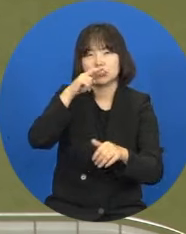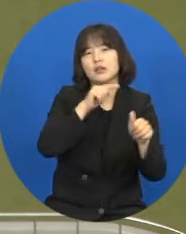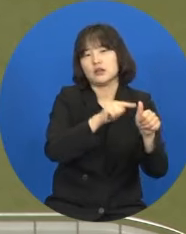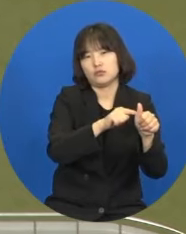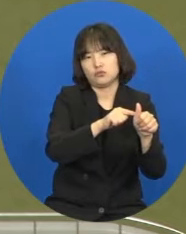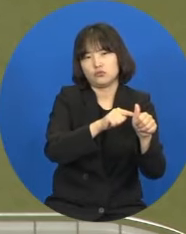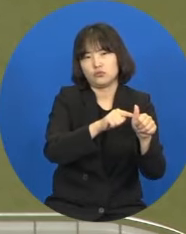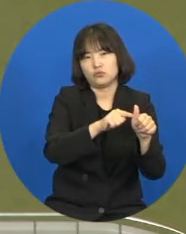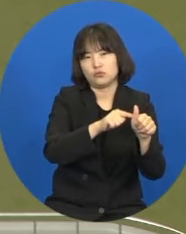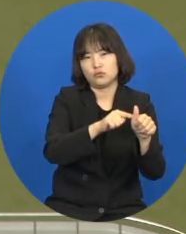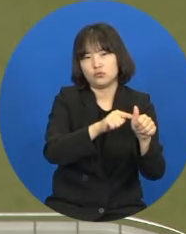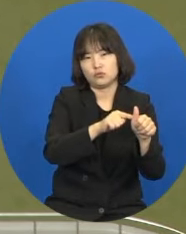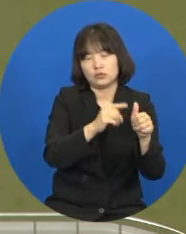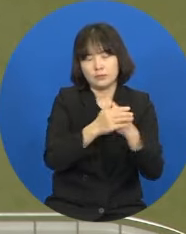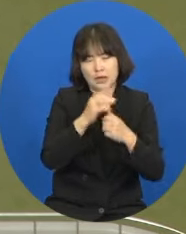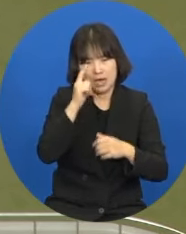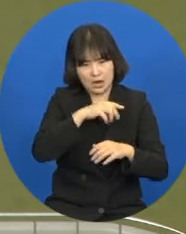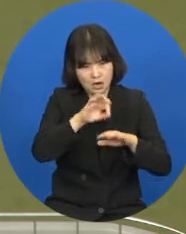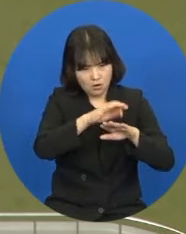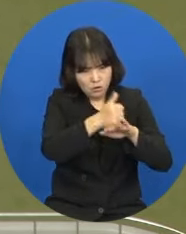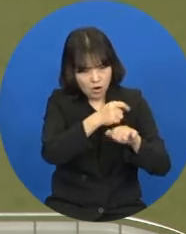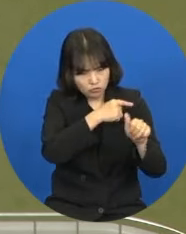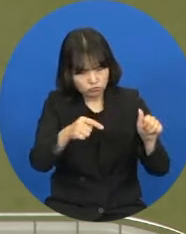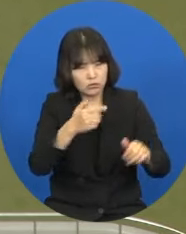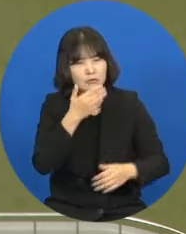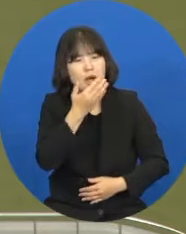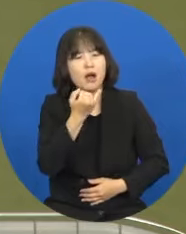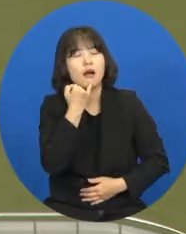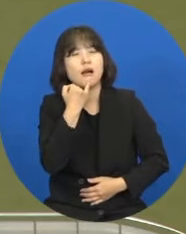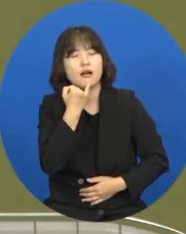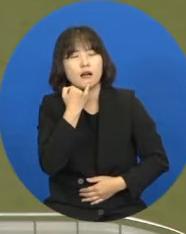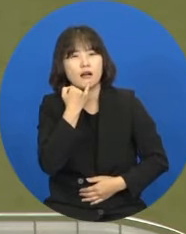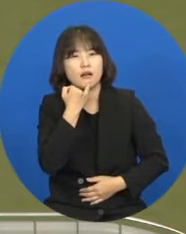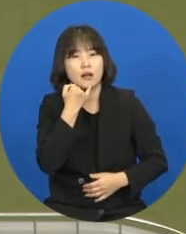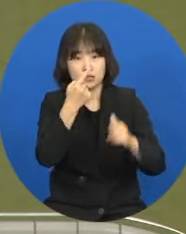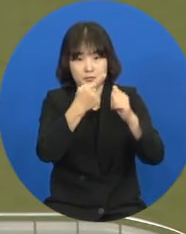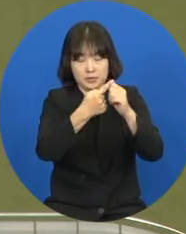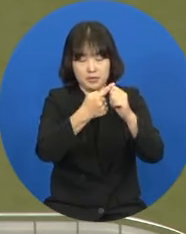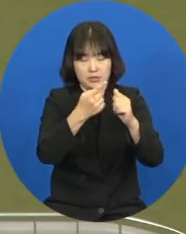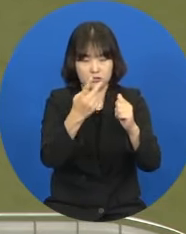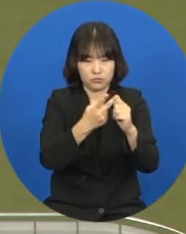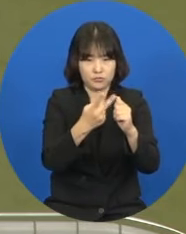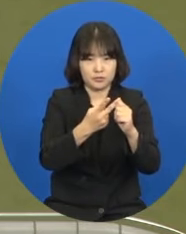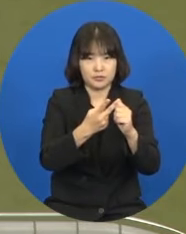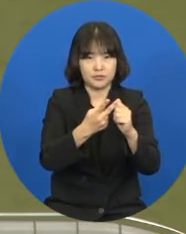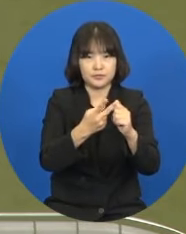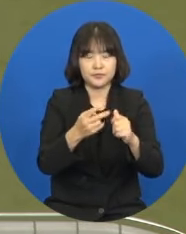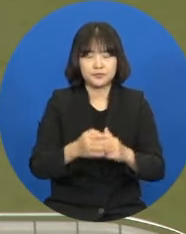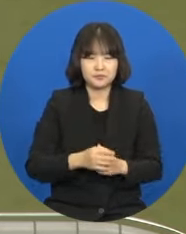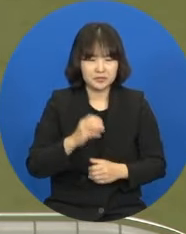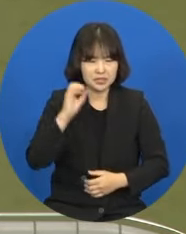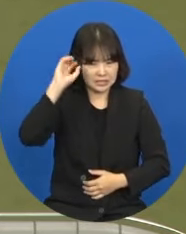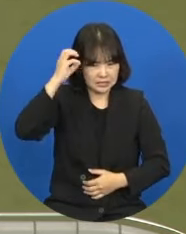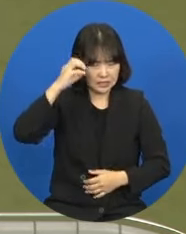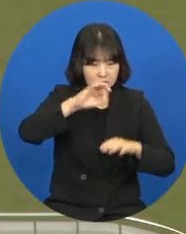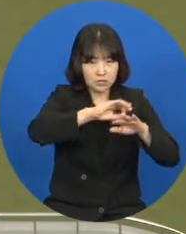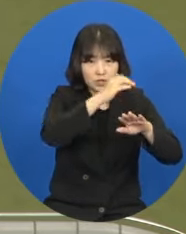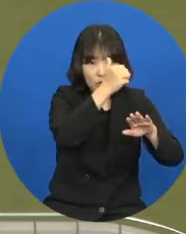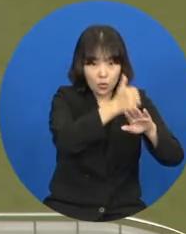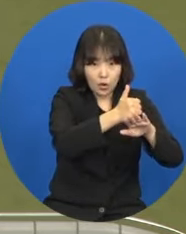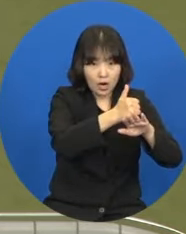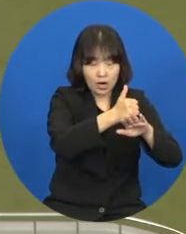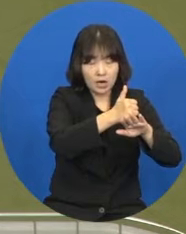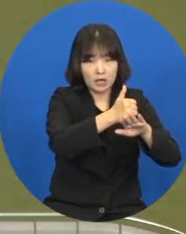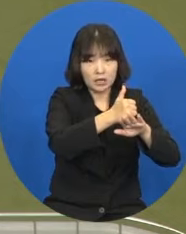그 그 악한 왕은 죽여도 된다이 첫 번째 명분 두 번째이 미친 왕 사을 지금